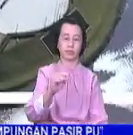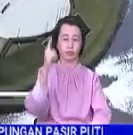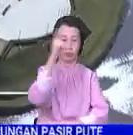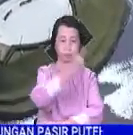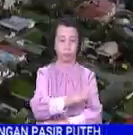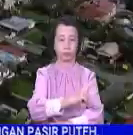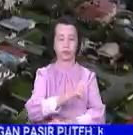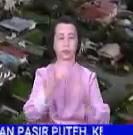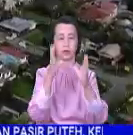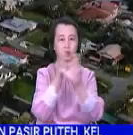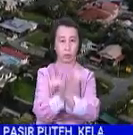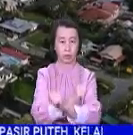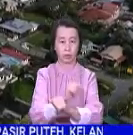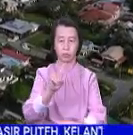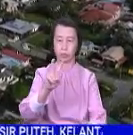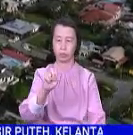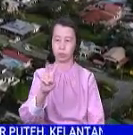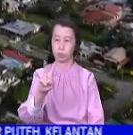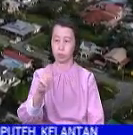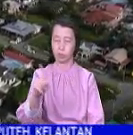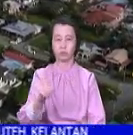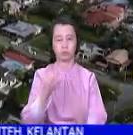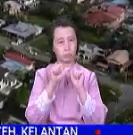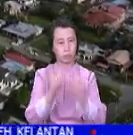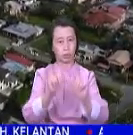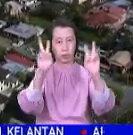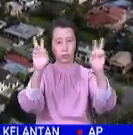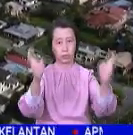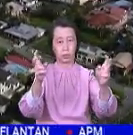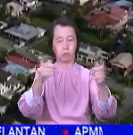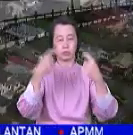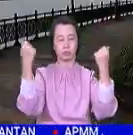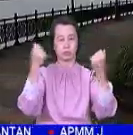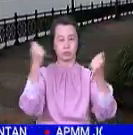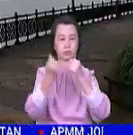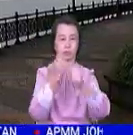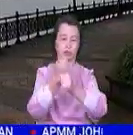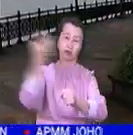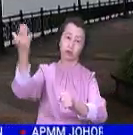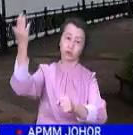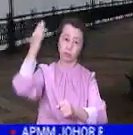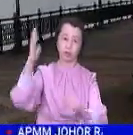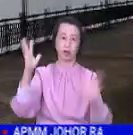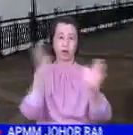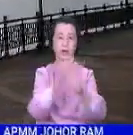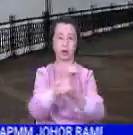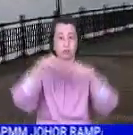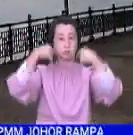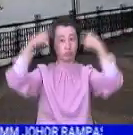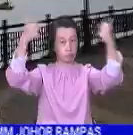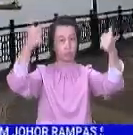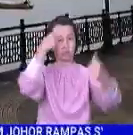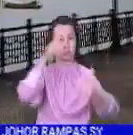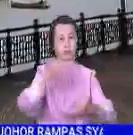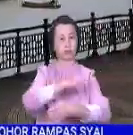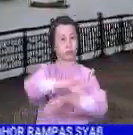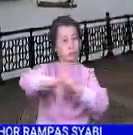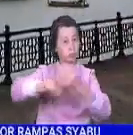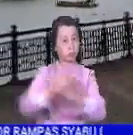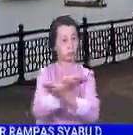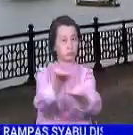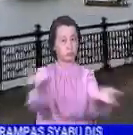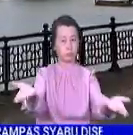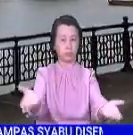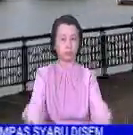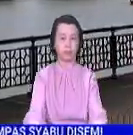hari Serawak 2021 mengekalkan tema sambutan tahun lalu yaitu srawa Gemilang untuk semua